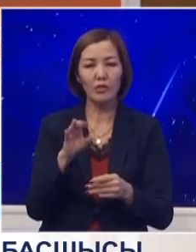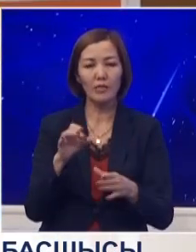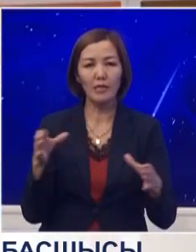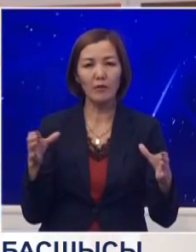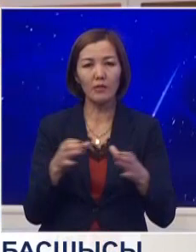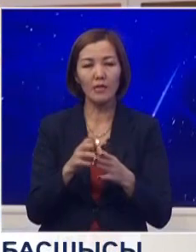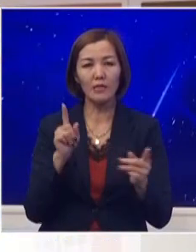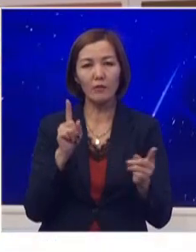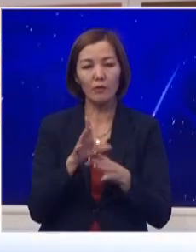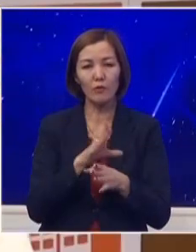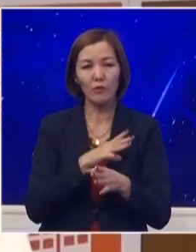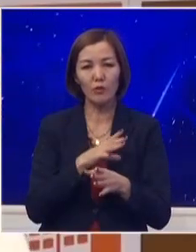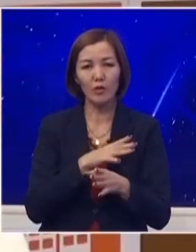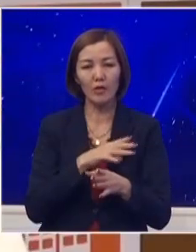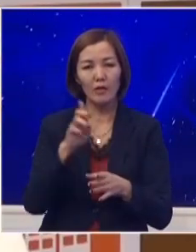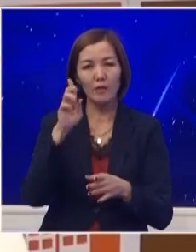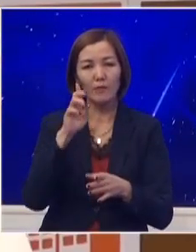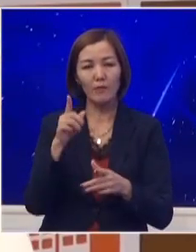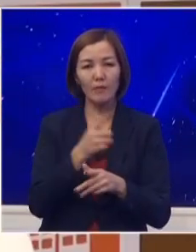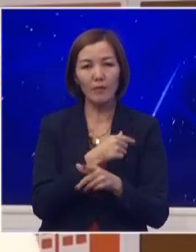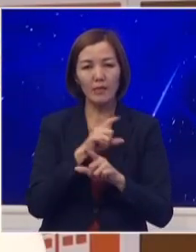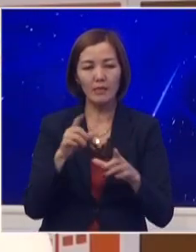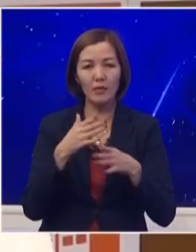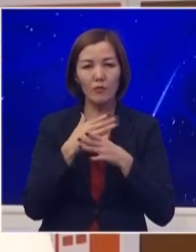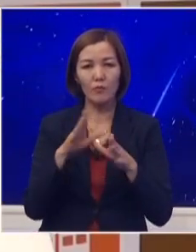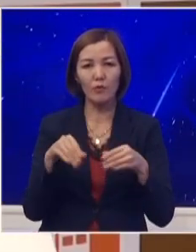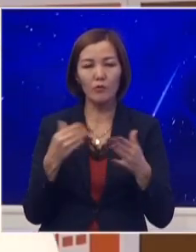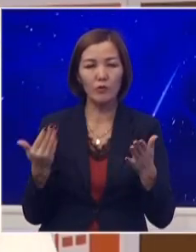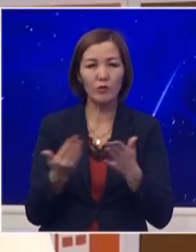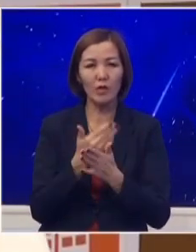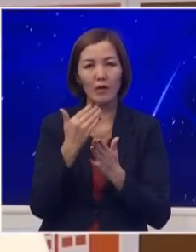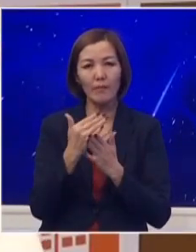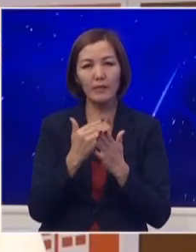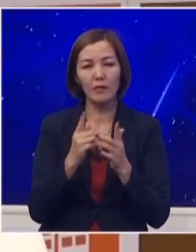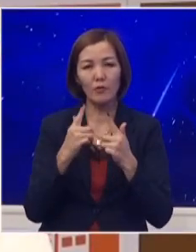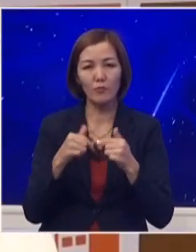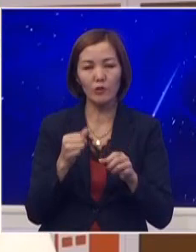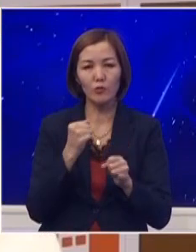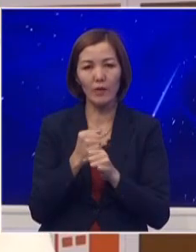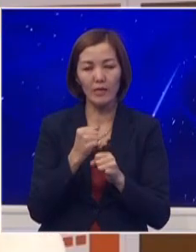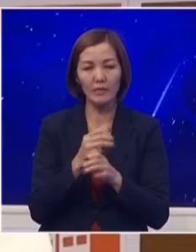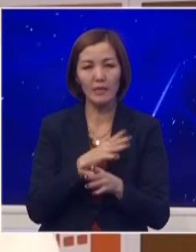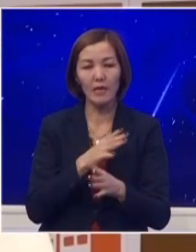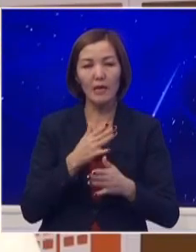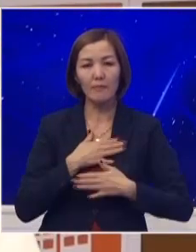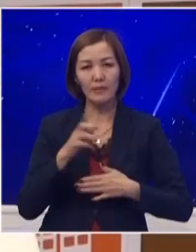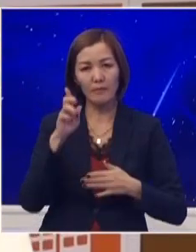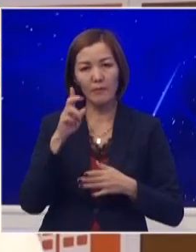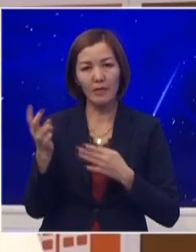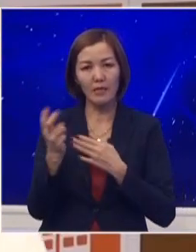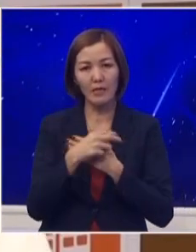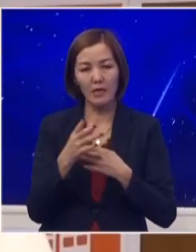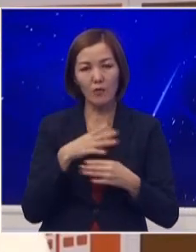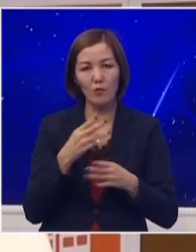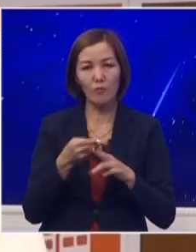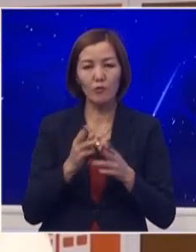күтіп алудамыз. Олар Тәжікстан еліндегі медициналық санитарлық көмек көрсетудің жаңа реформаларын ұйымдастырумен айналысады. Олардың біздің елге келген себебі бізде бұл